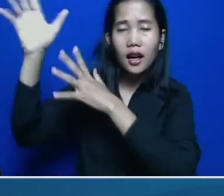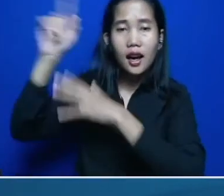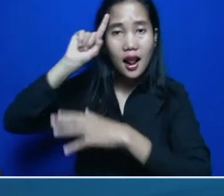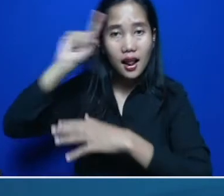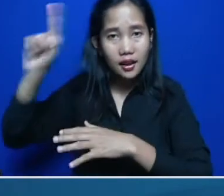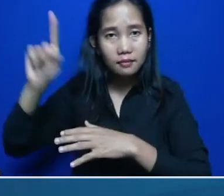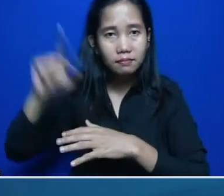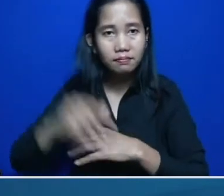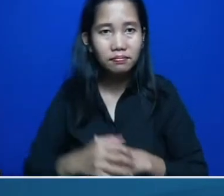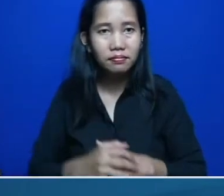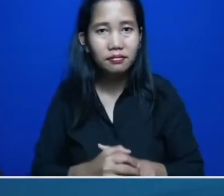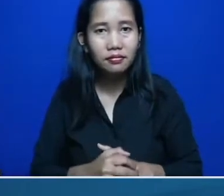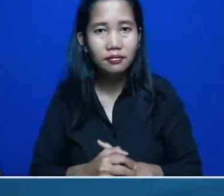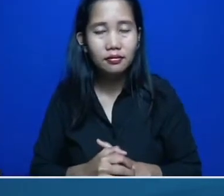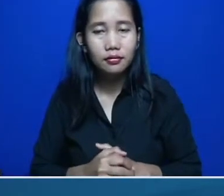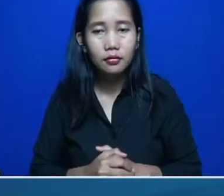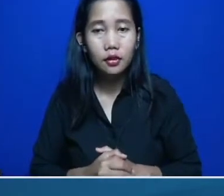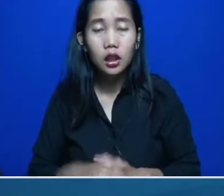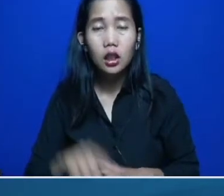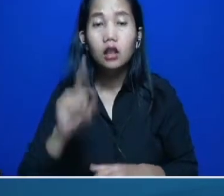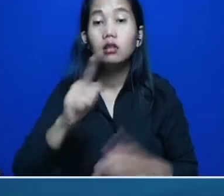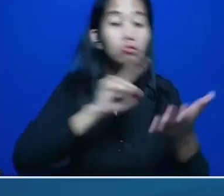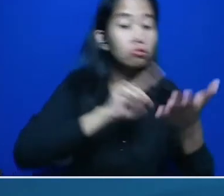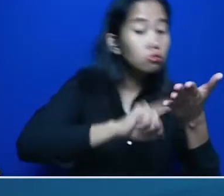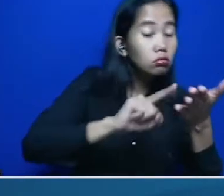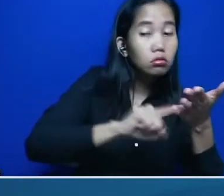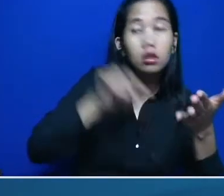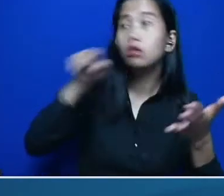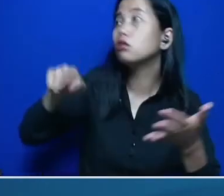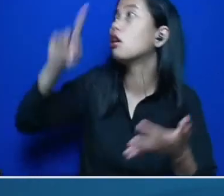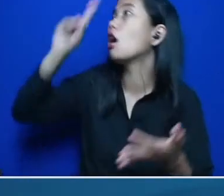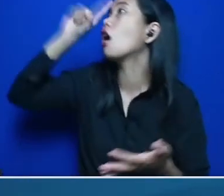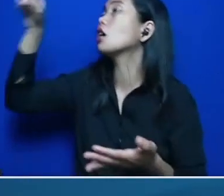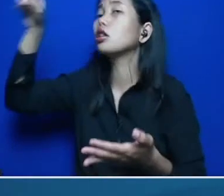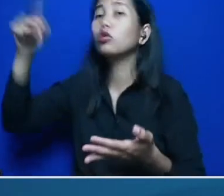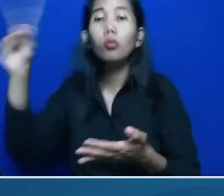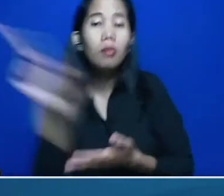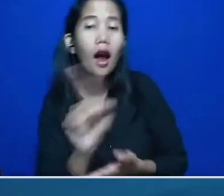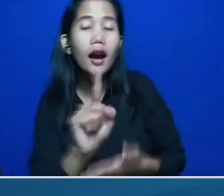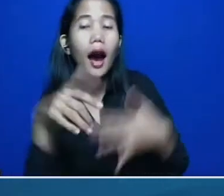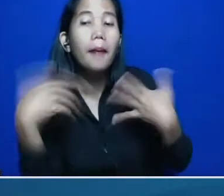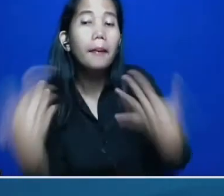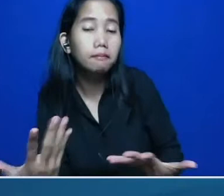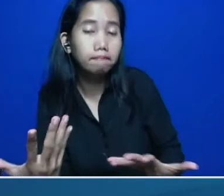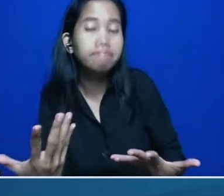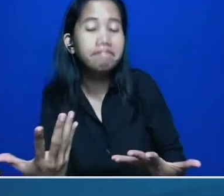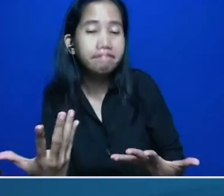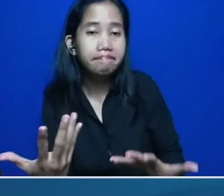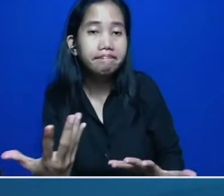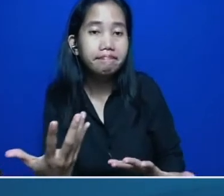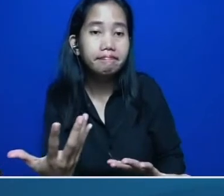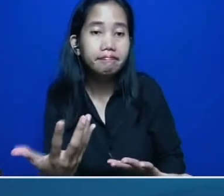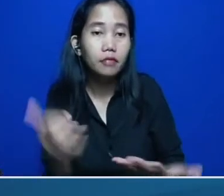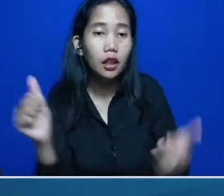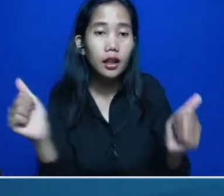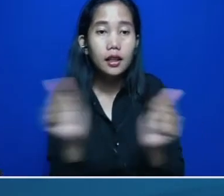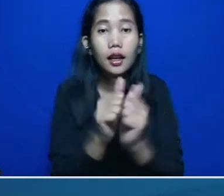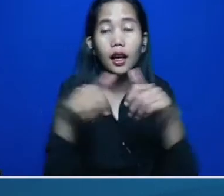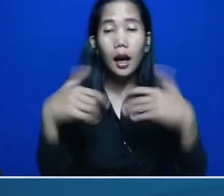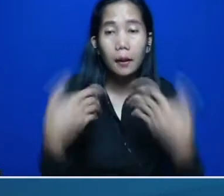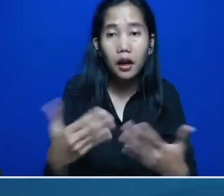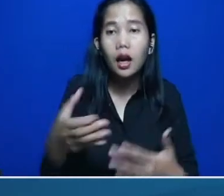Apa sih yang dilarang Tuhan dengan minuman kita Amsal 20 ayat 1